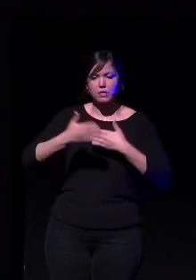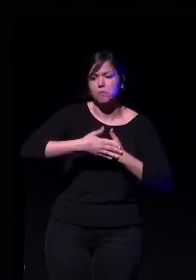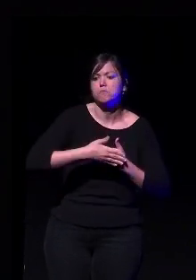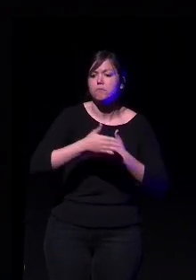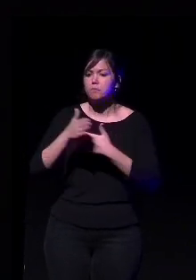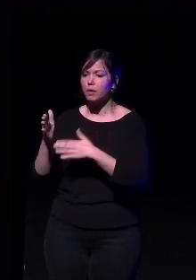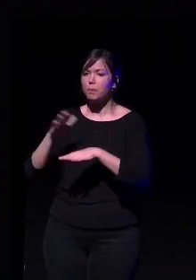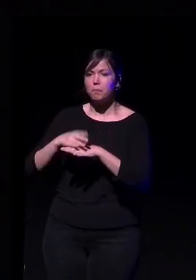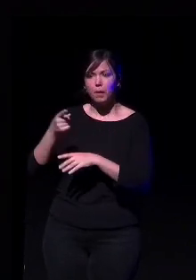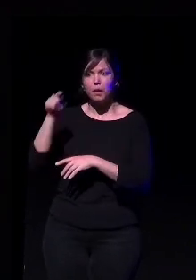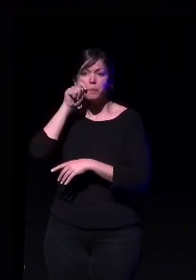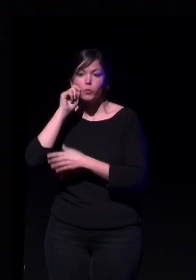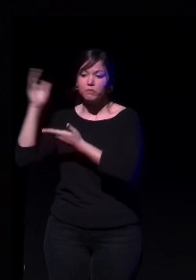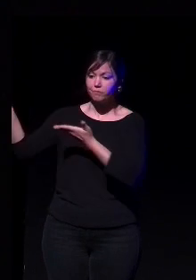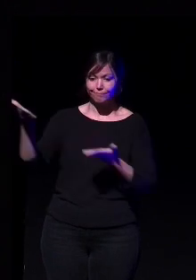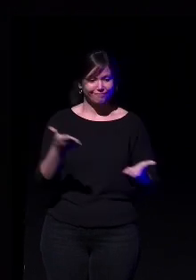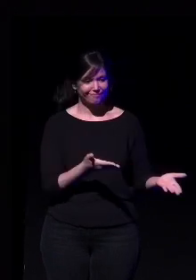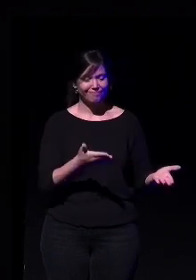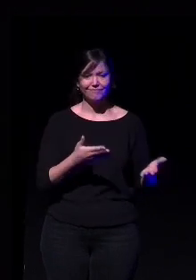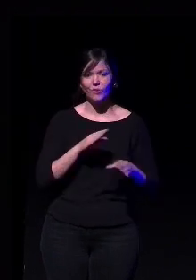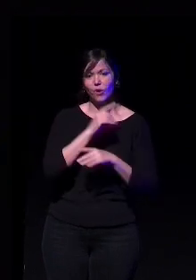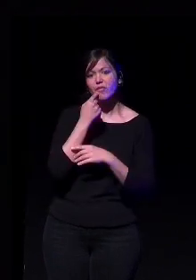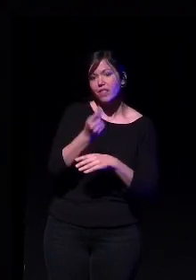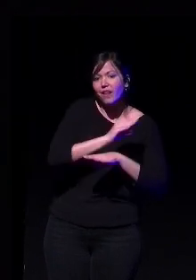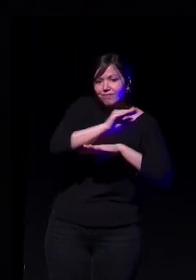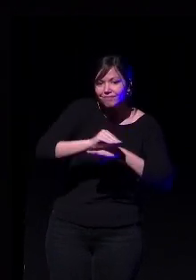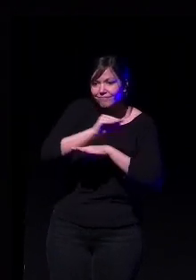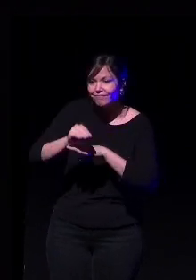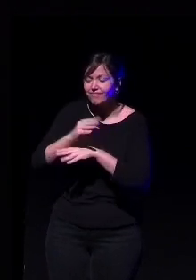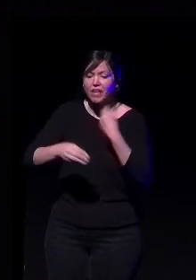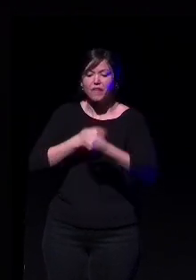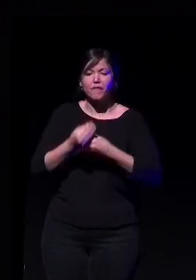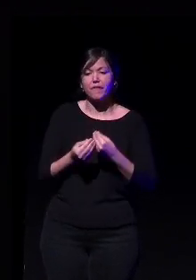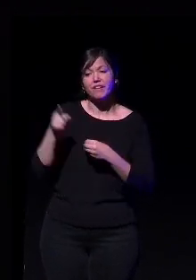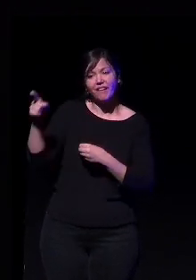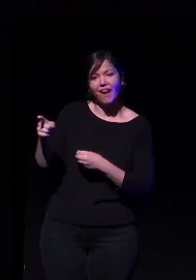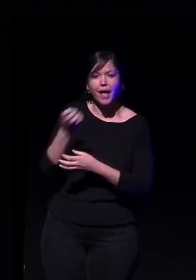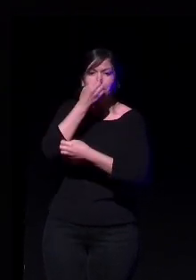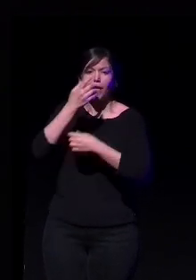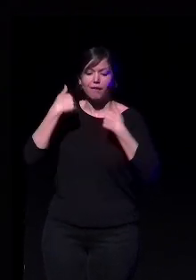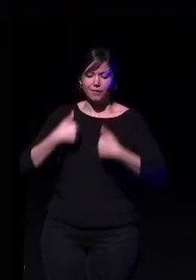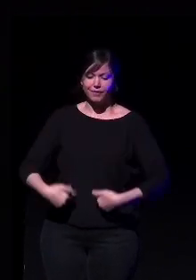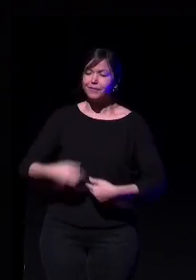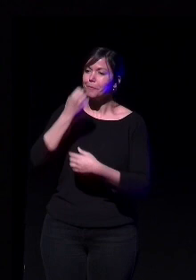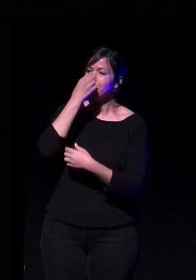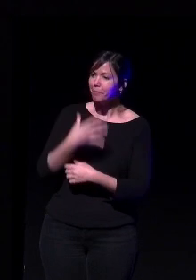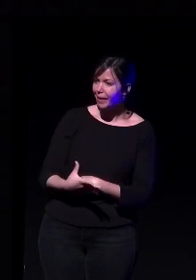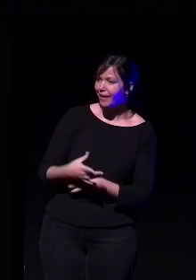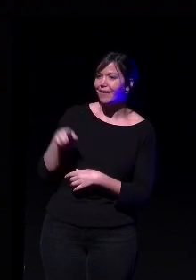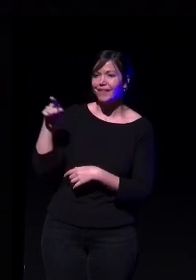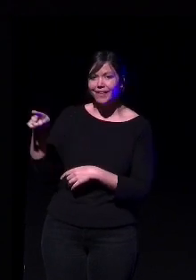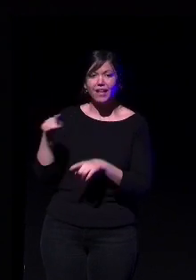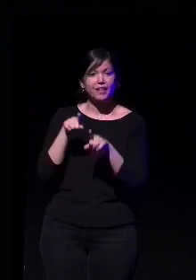al visitant, brindant una càlida acollida, fent que siguin els nostres millors hostes, sempre afables amb el desig de